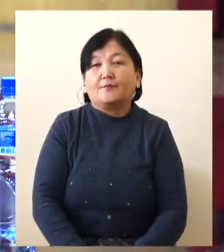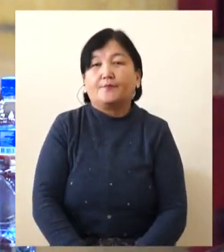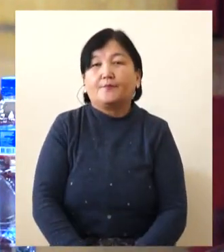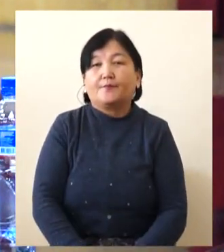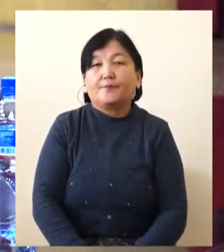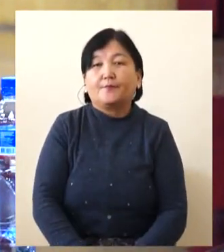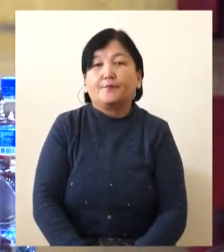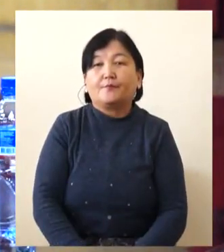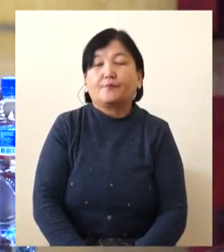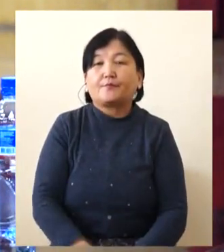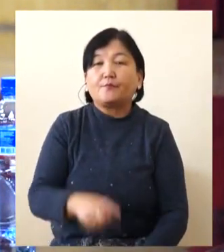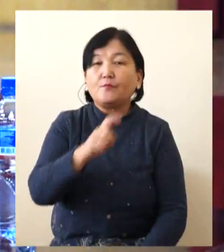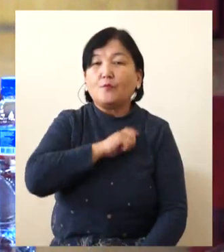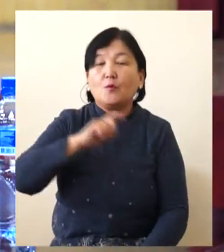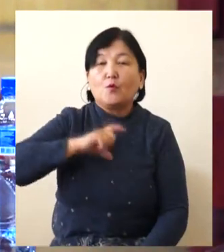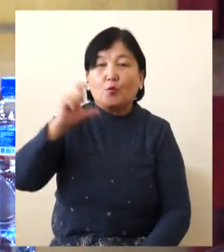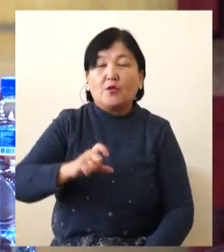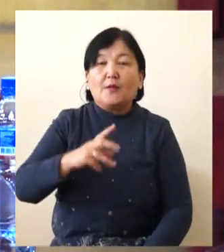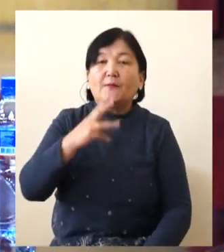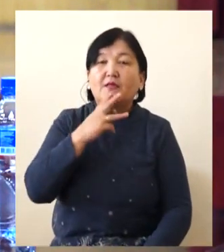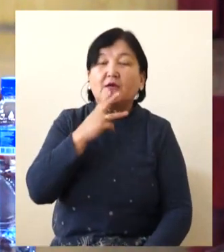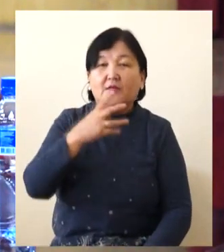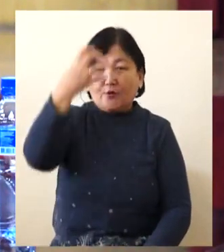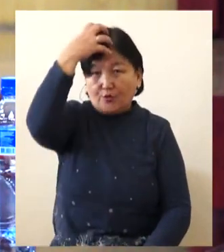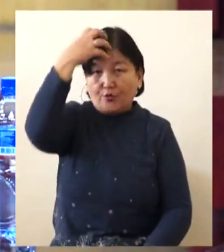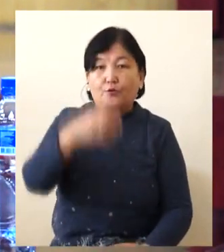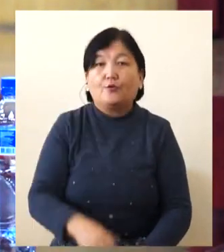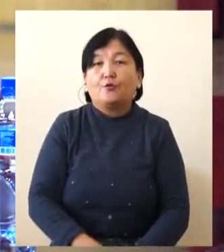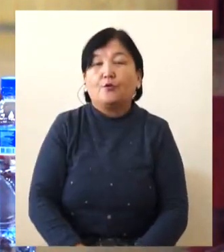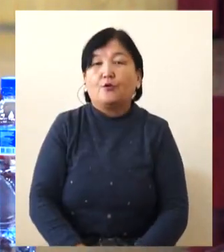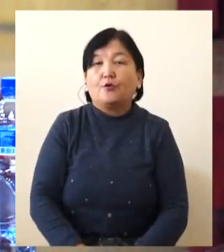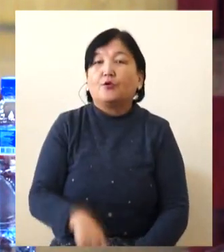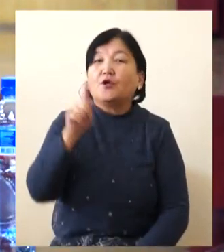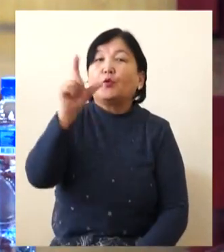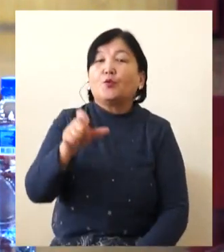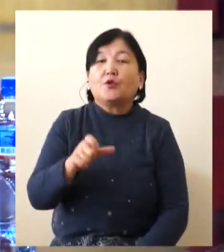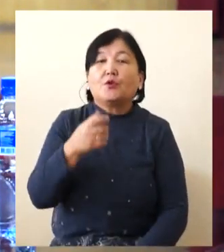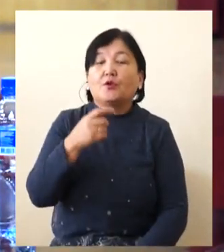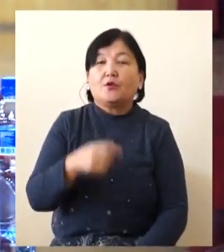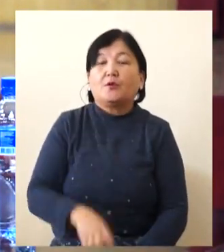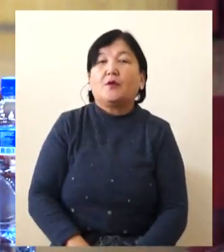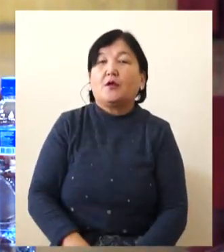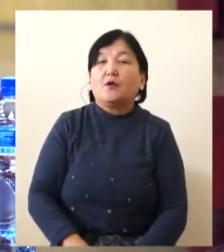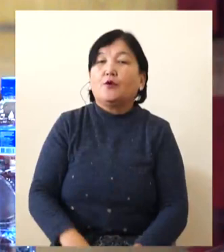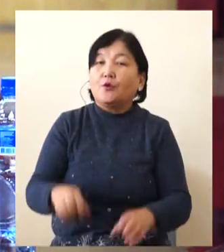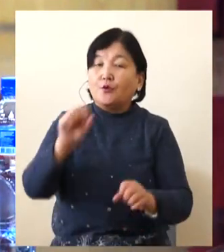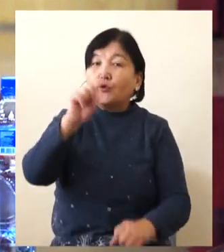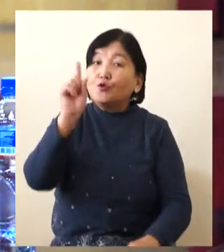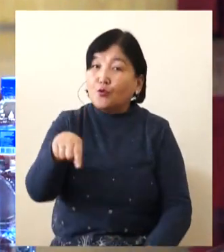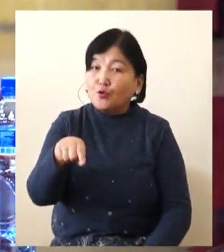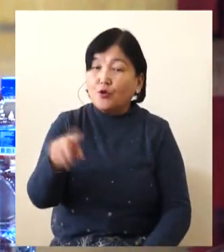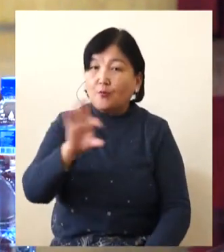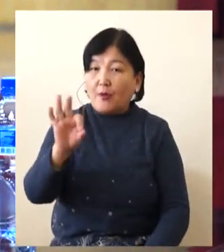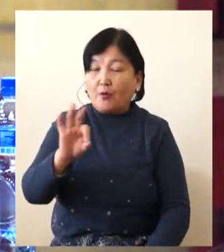Ноо. Хувь хүний мэдээллийг төр. Тэр хүний зөвшөөрлгүйгээр ашиглах ёсгүй гэдэг